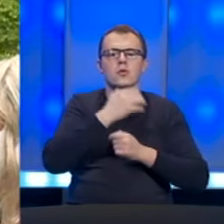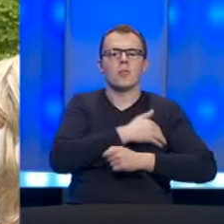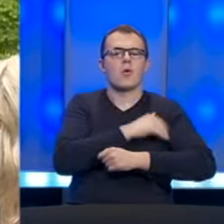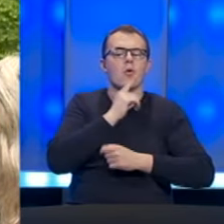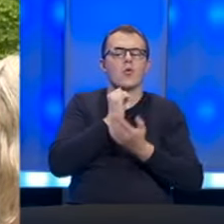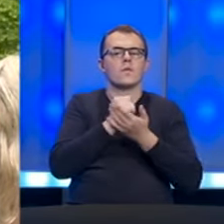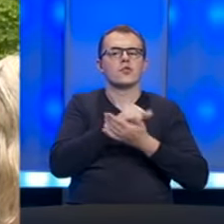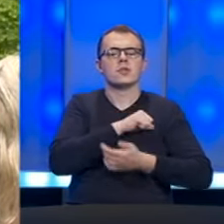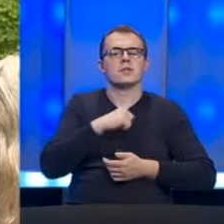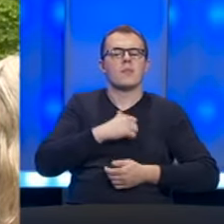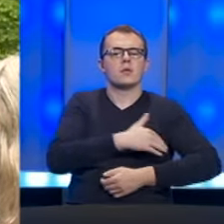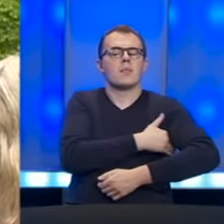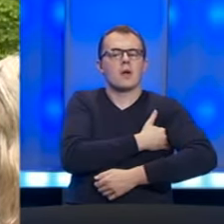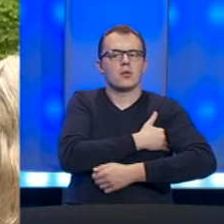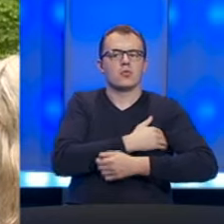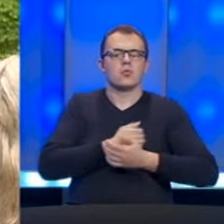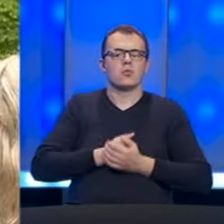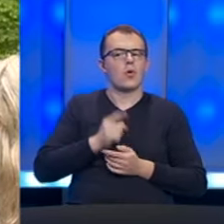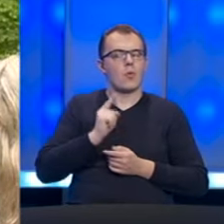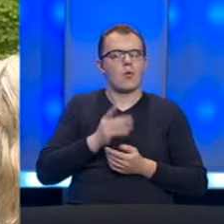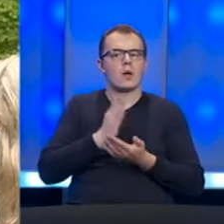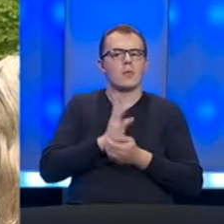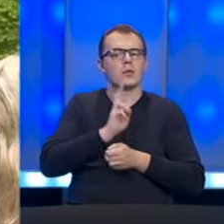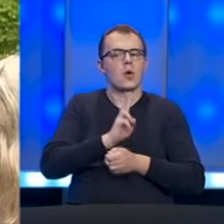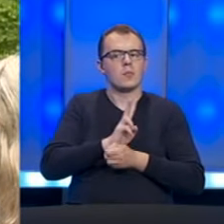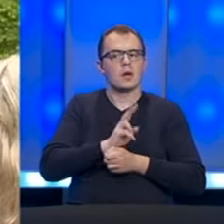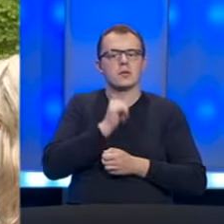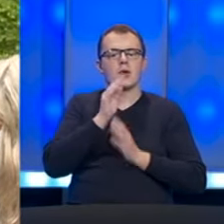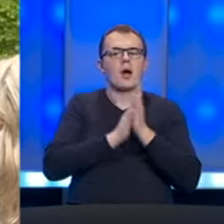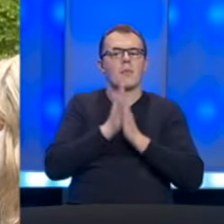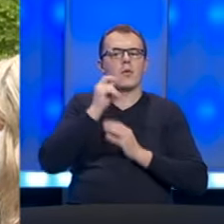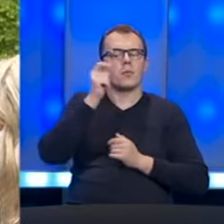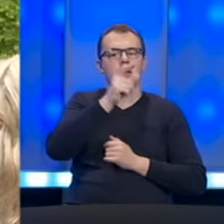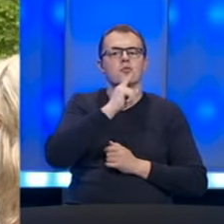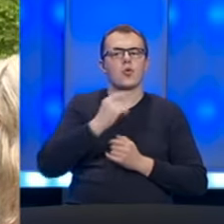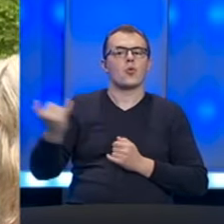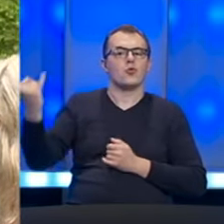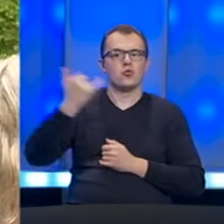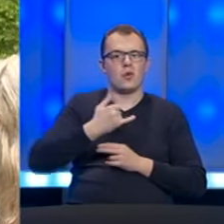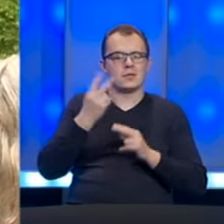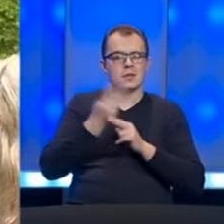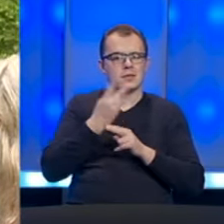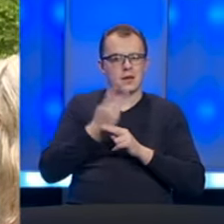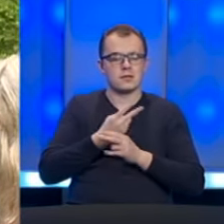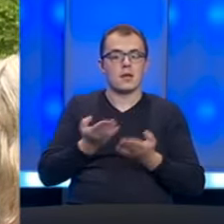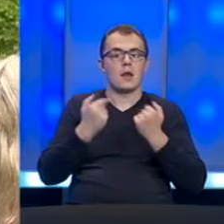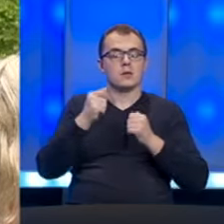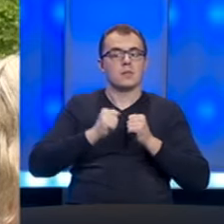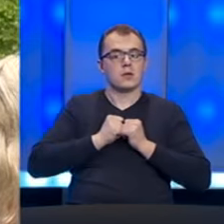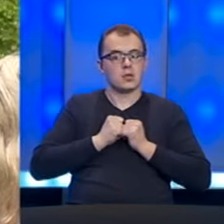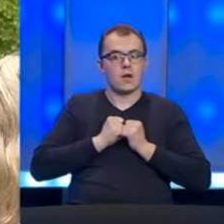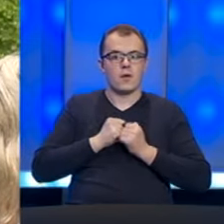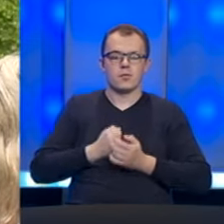samo temperaturu. Moramo biti oprezni, apeluju na građane koji dolaze iz inostranstva da se